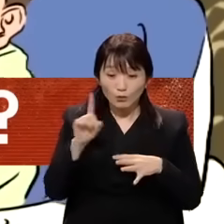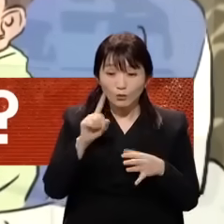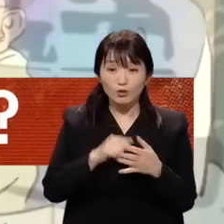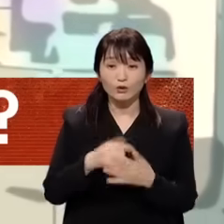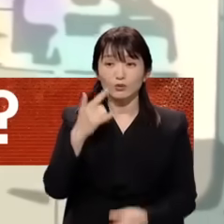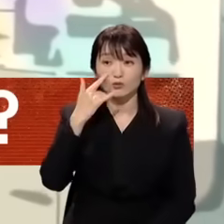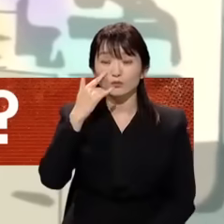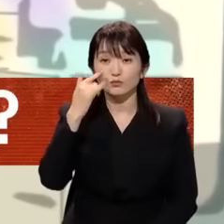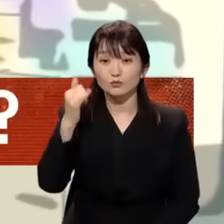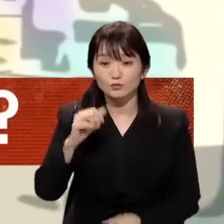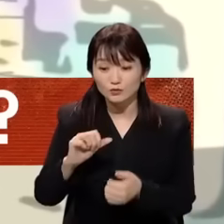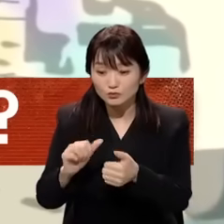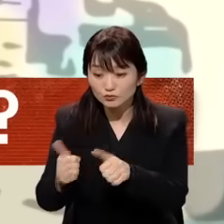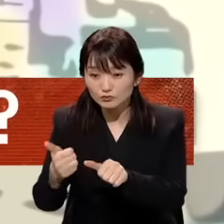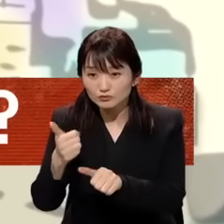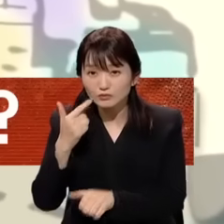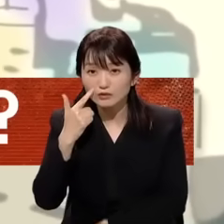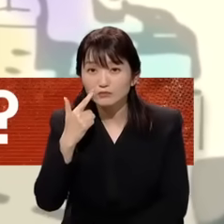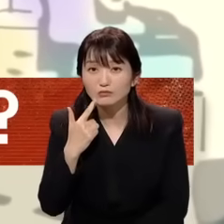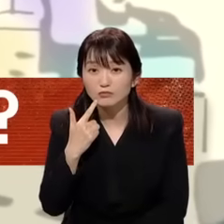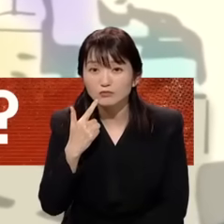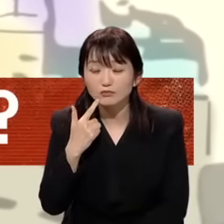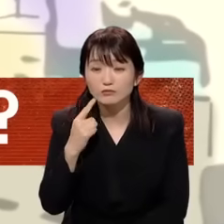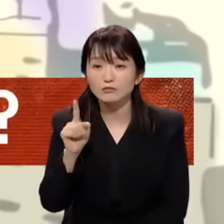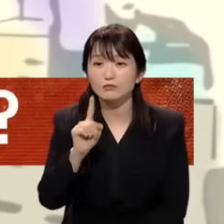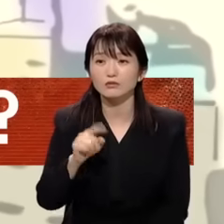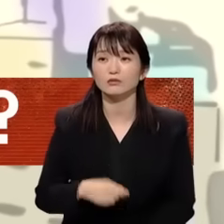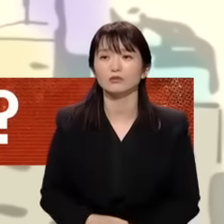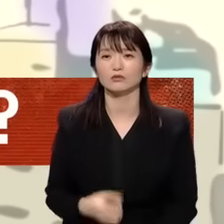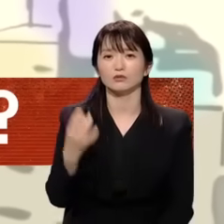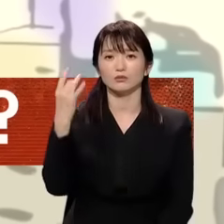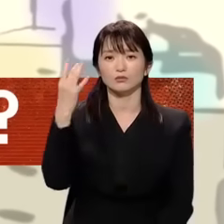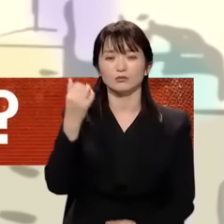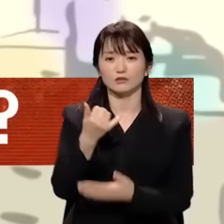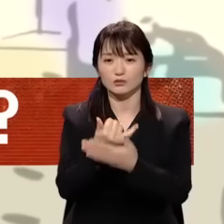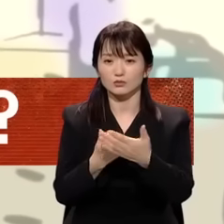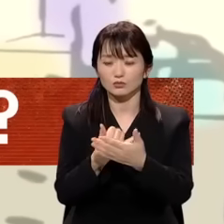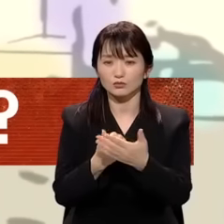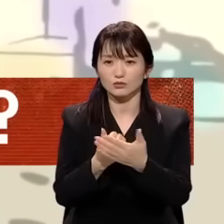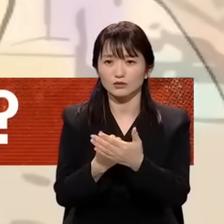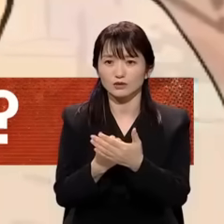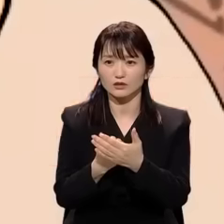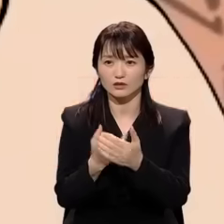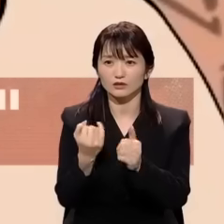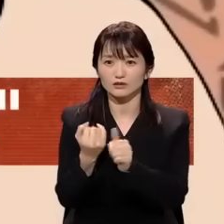안 계시는게 부럽다고 하면 그러면은 어 원래 고하를 갖다가 그